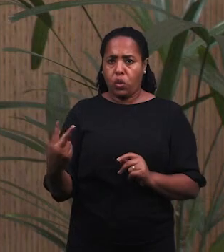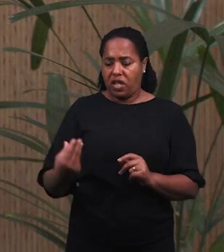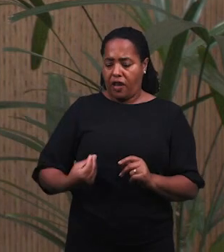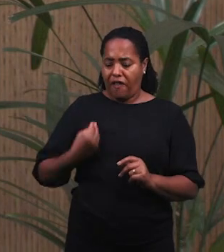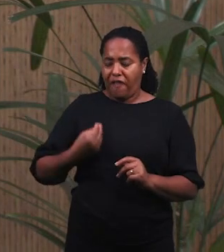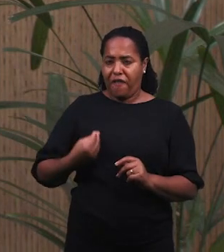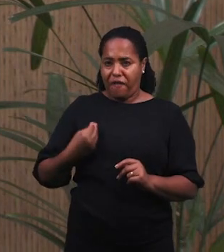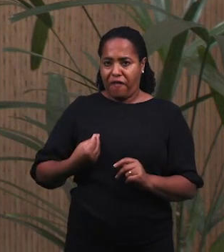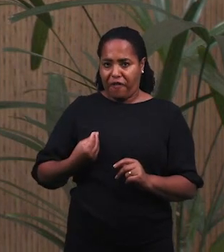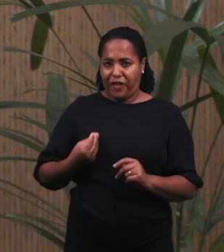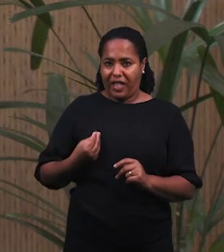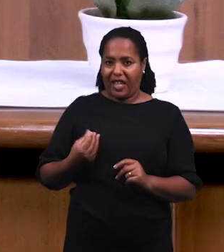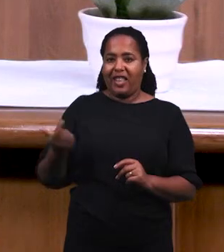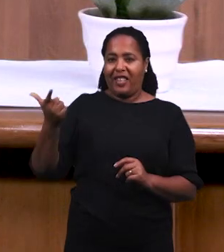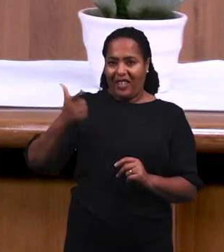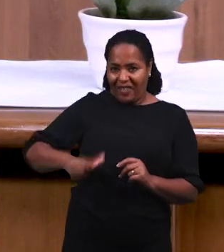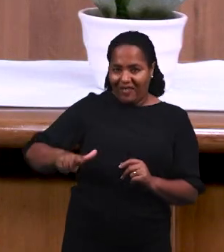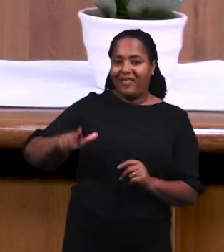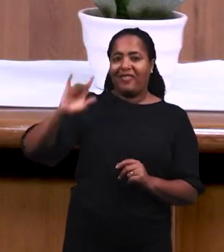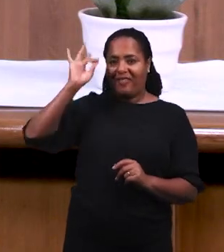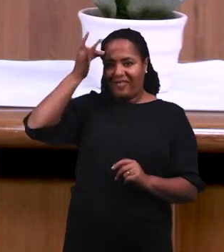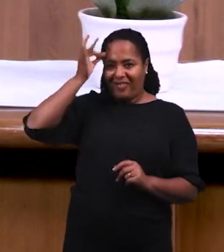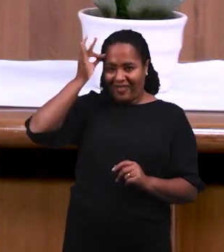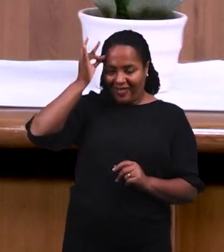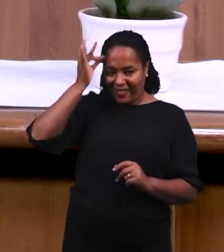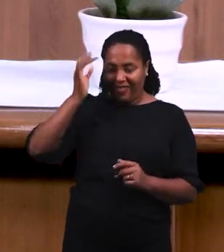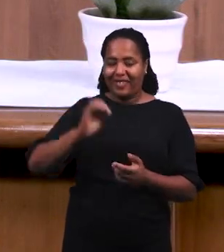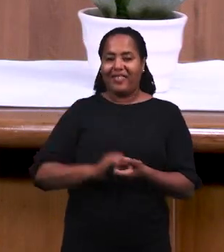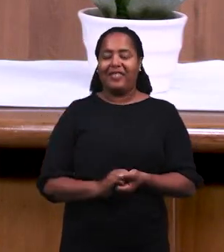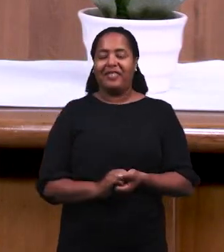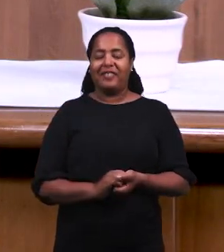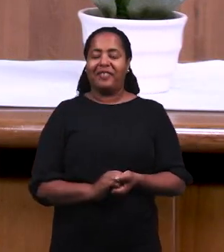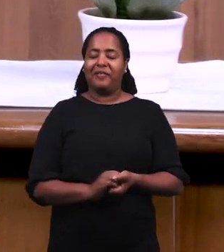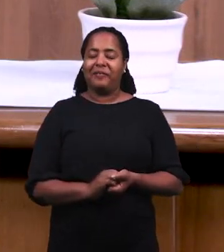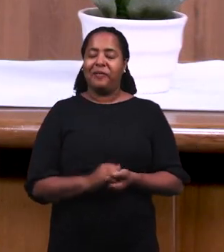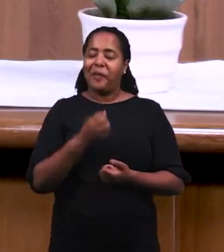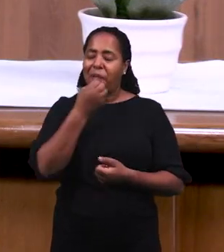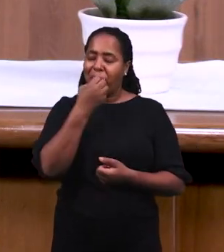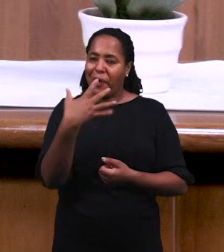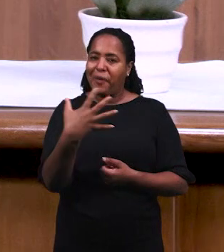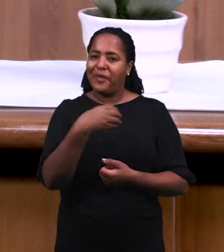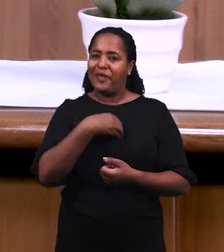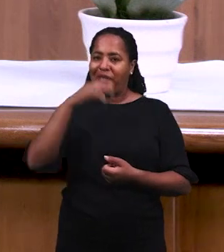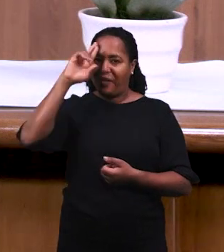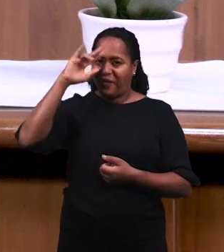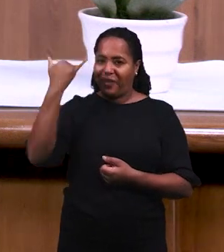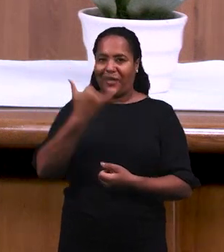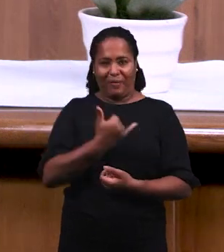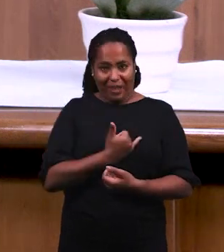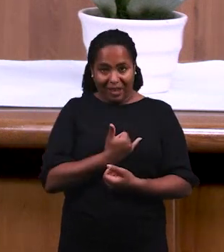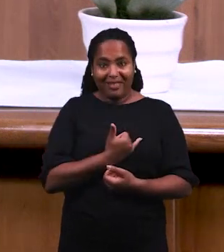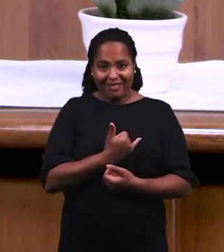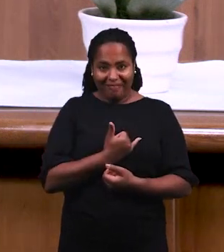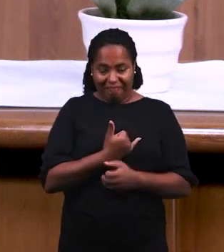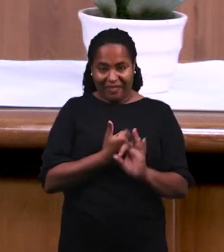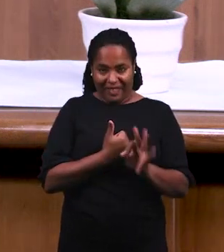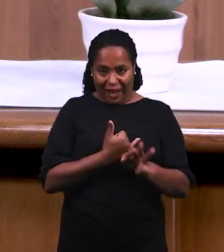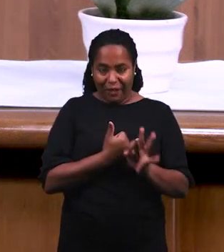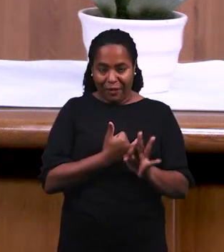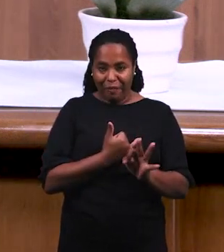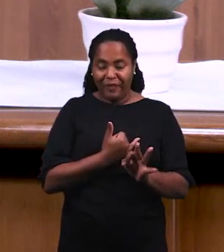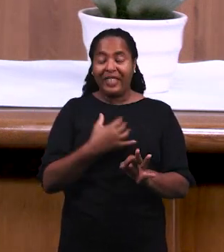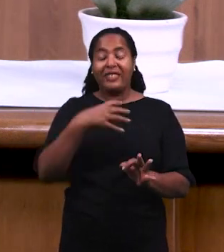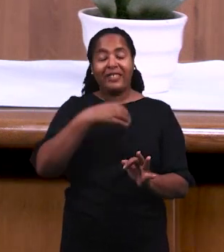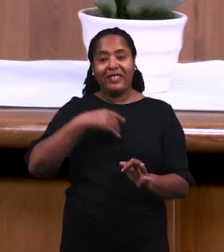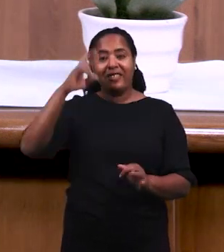получите полное духовное обновление. Слава Богу! Так хорошо, так замечательно слышать